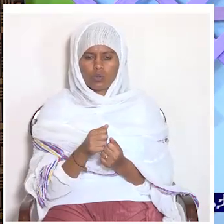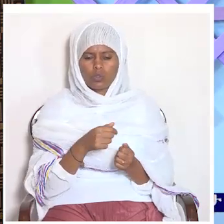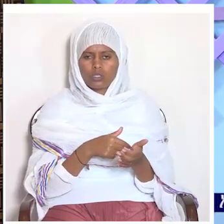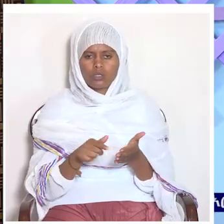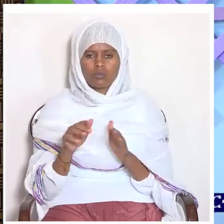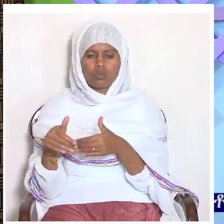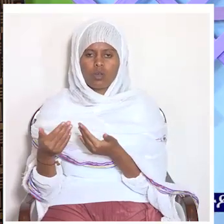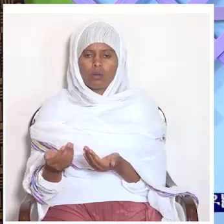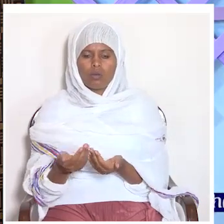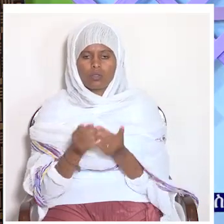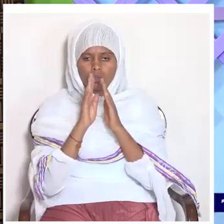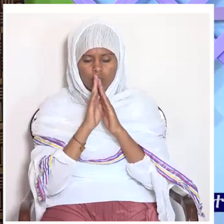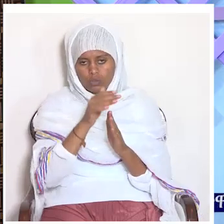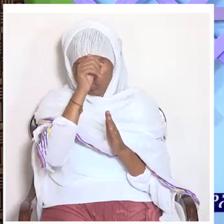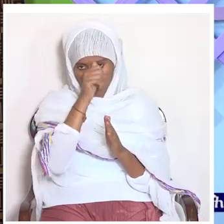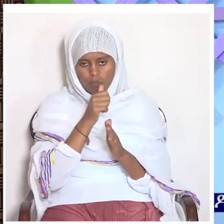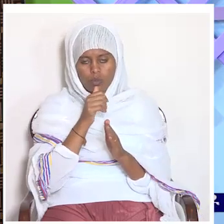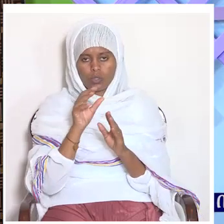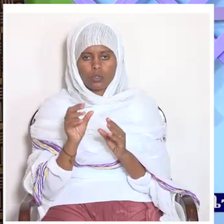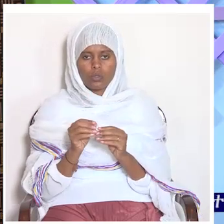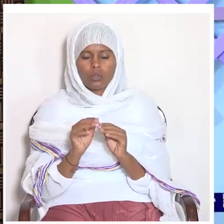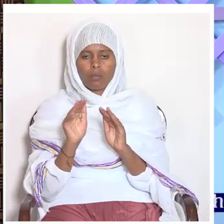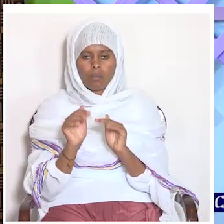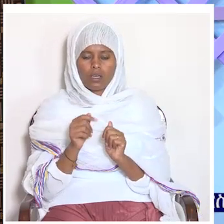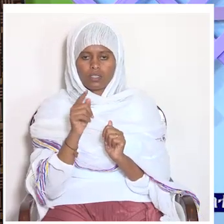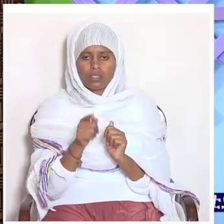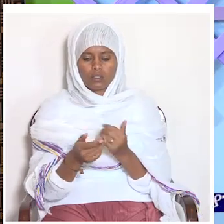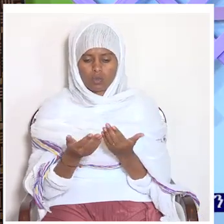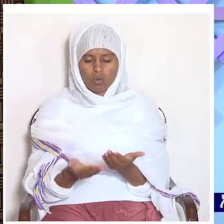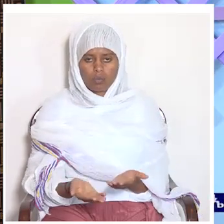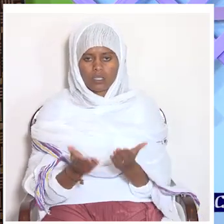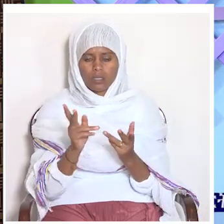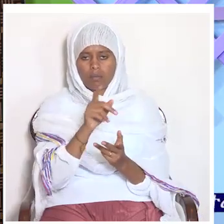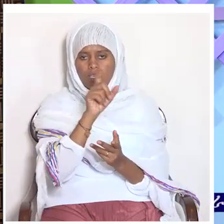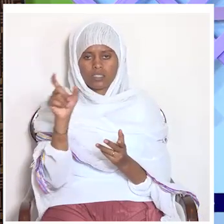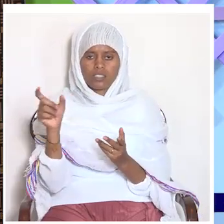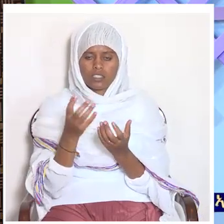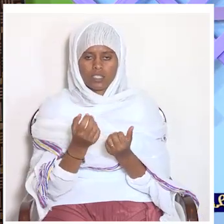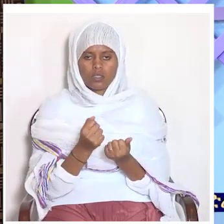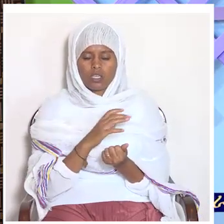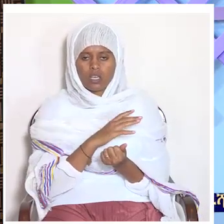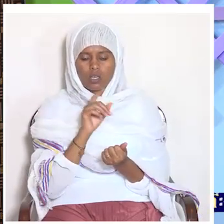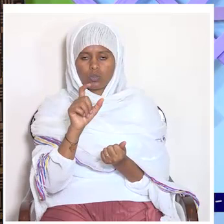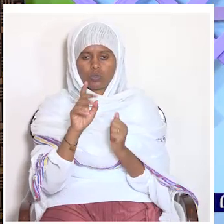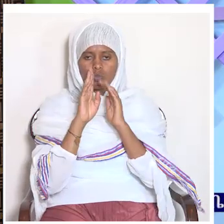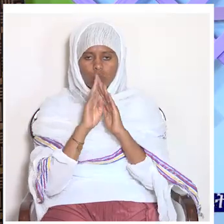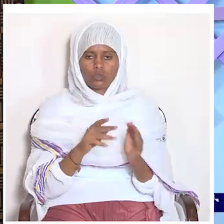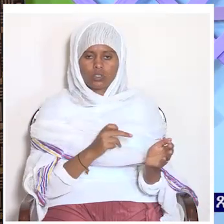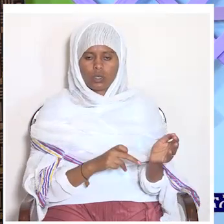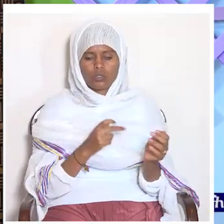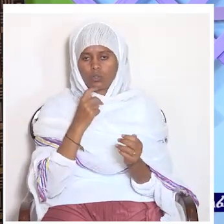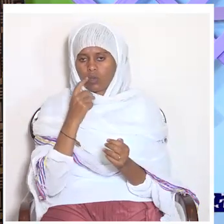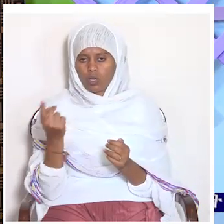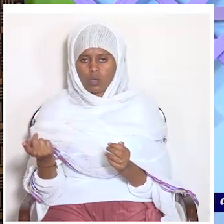ብኩሉ ስም ዝተዋሃቦ ቅዱስ ኣቦ እዩ። እምበኣር እዚ ሎሚ ከም ርእስቲ ኣልዕልና ዘለና ንሱ